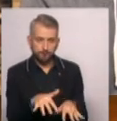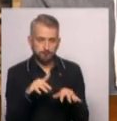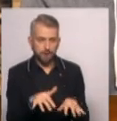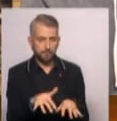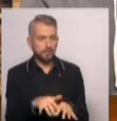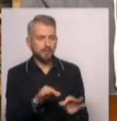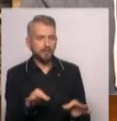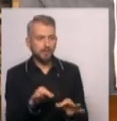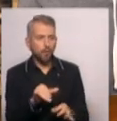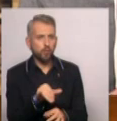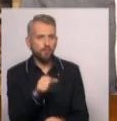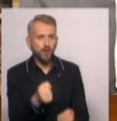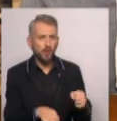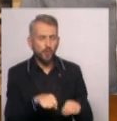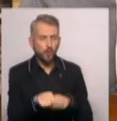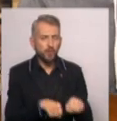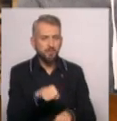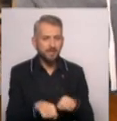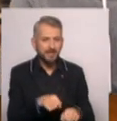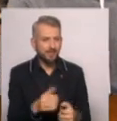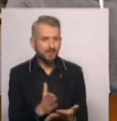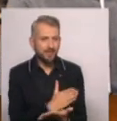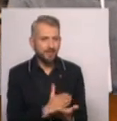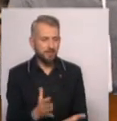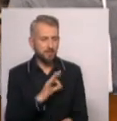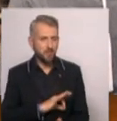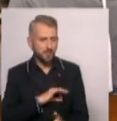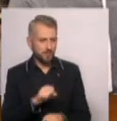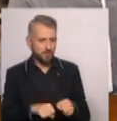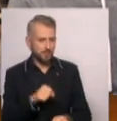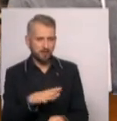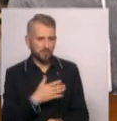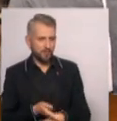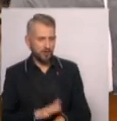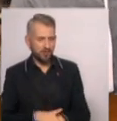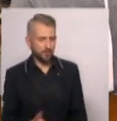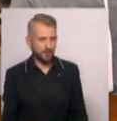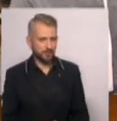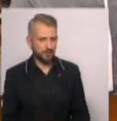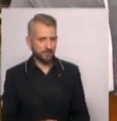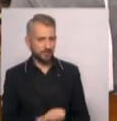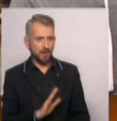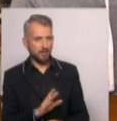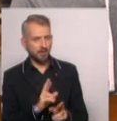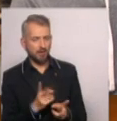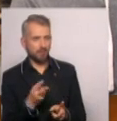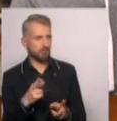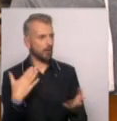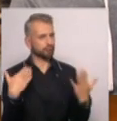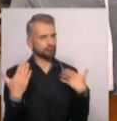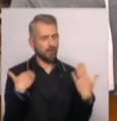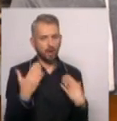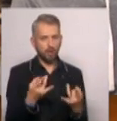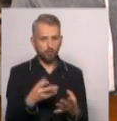у велосипедистів там в плані користування цим засобом не як інструментом для фітнесу, а як